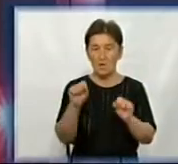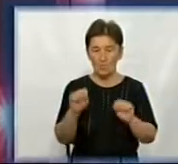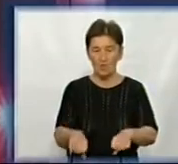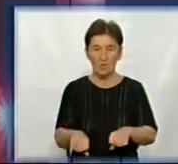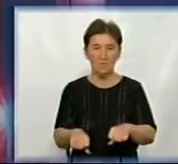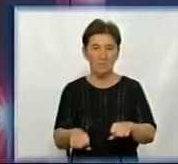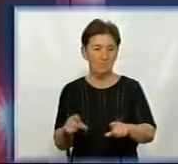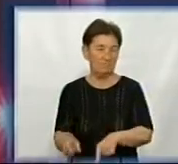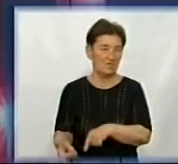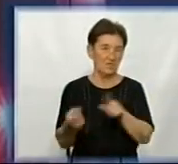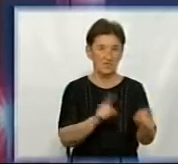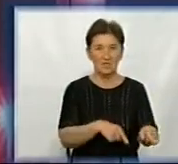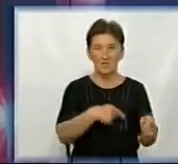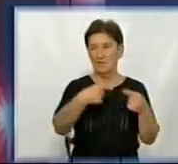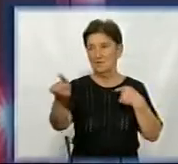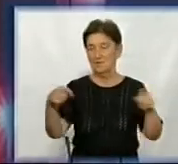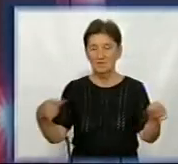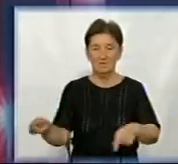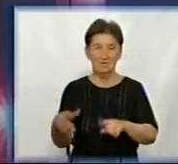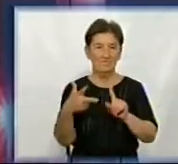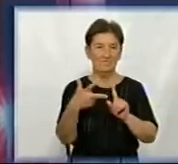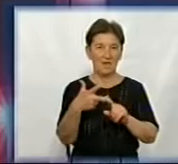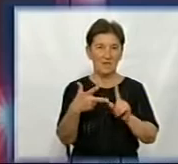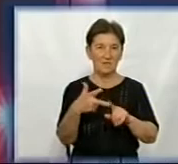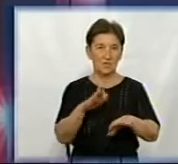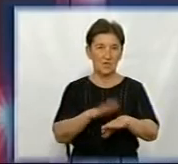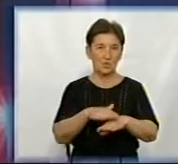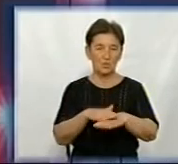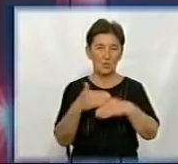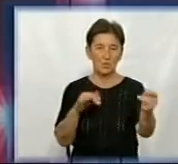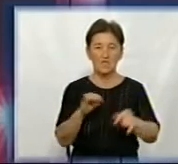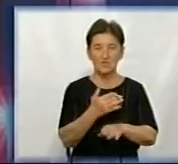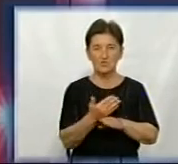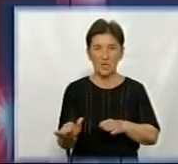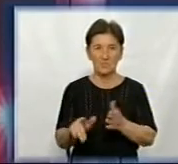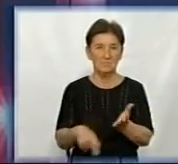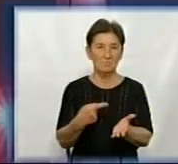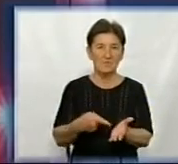перейти в треті руки, і частина міста,